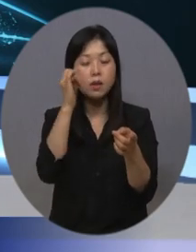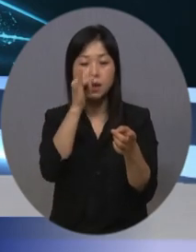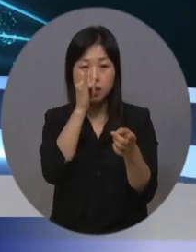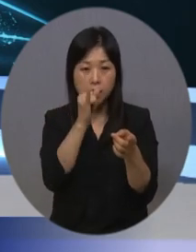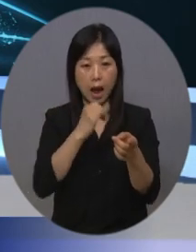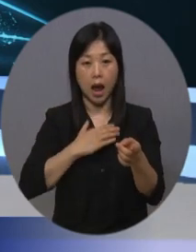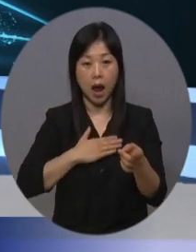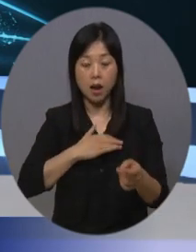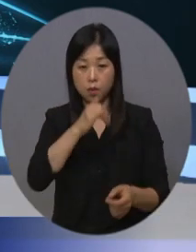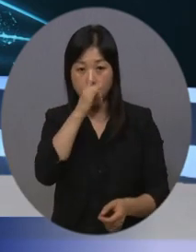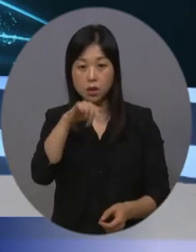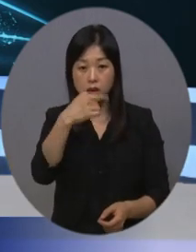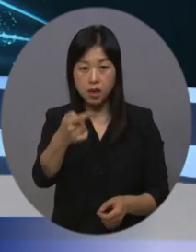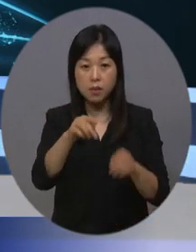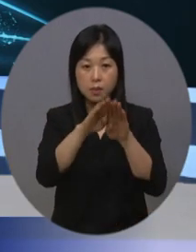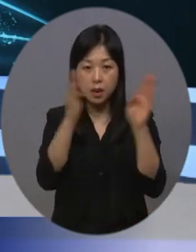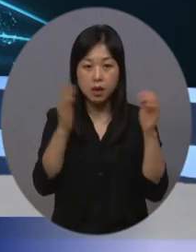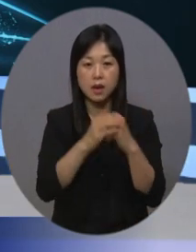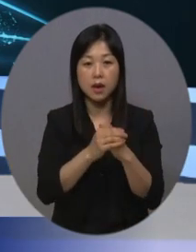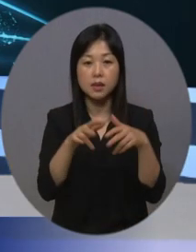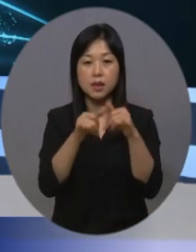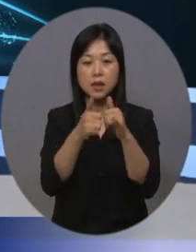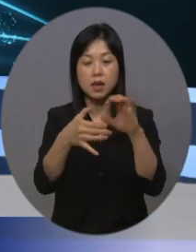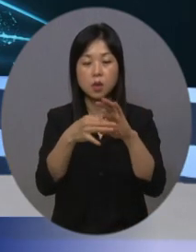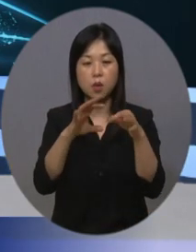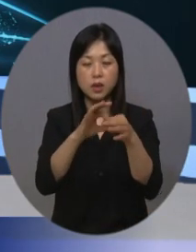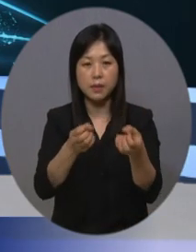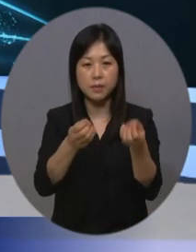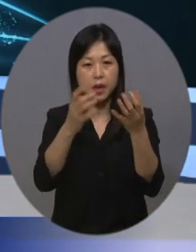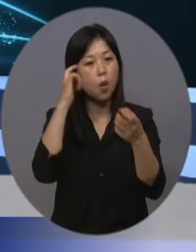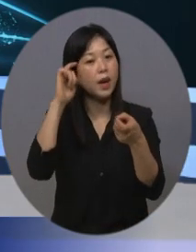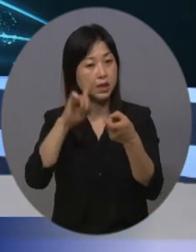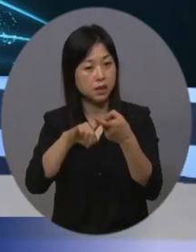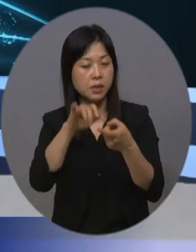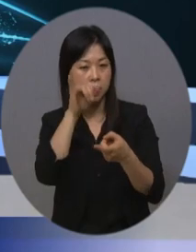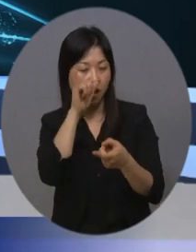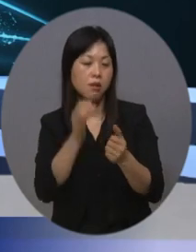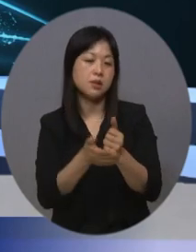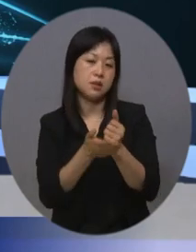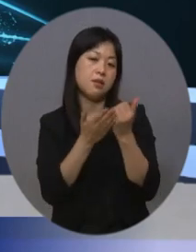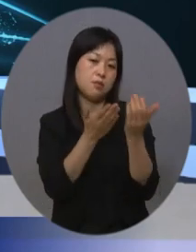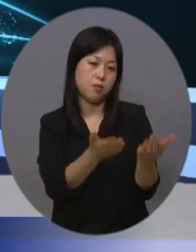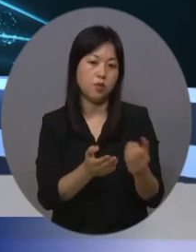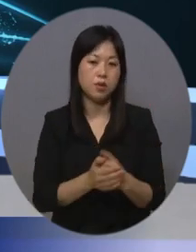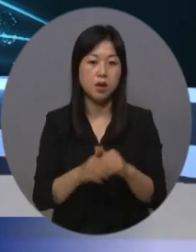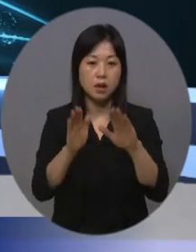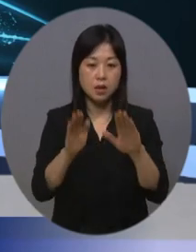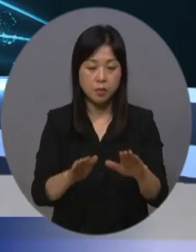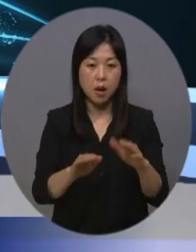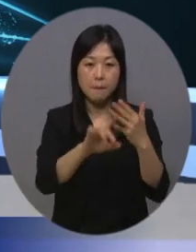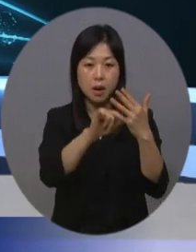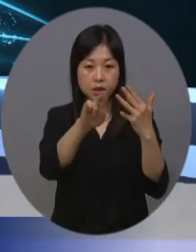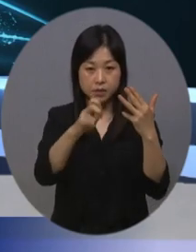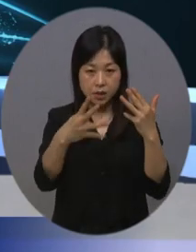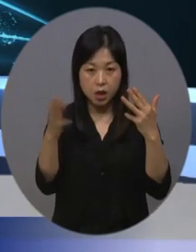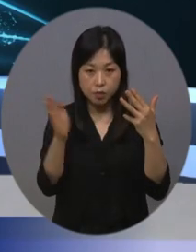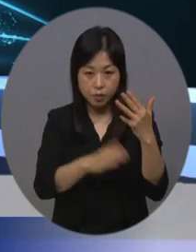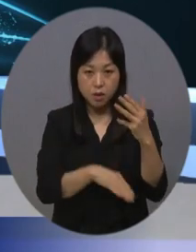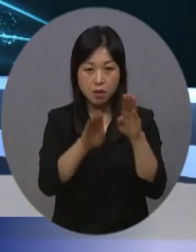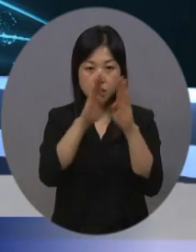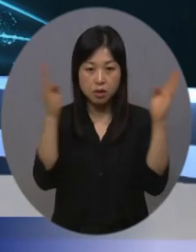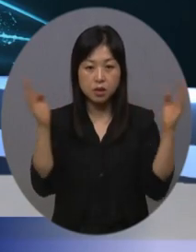개막할 패럴림픽에 대한 관심을 제고했다는 호평을 받았습니다. 오는 24일부터 열리는 도쿄